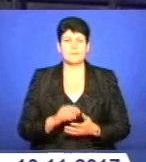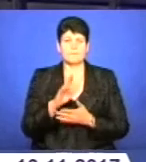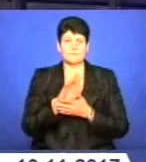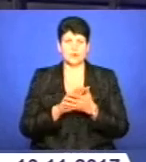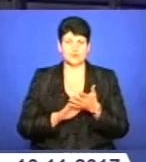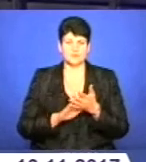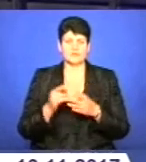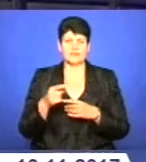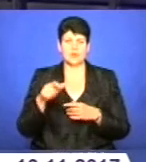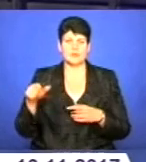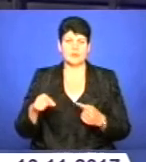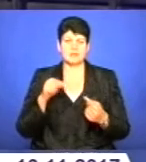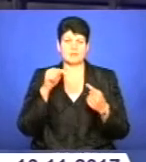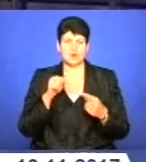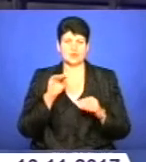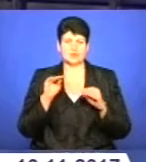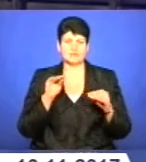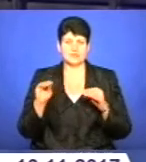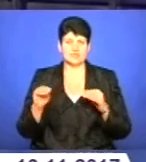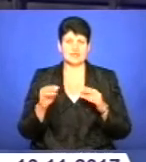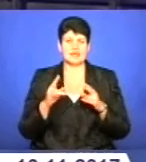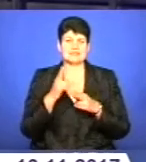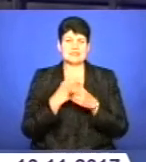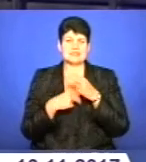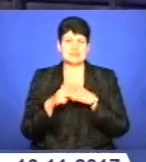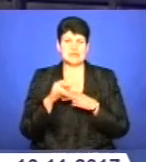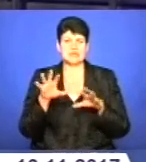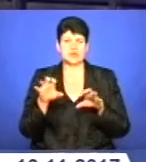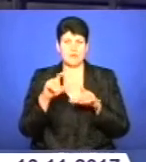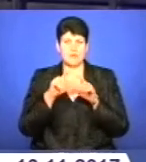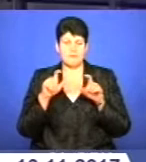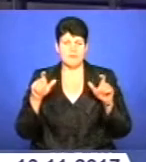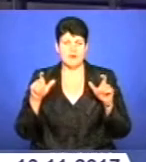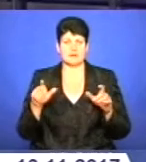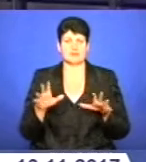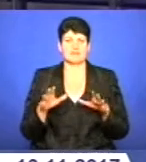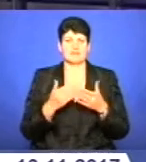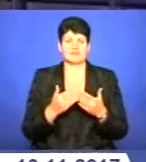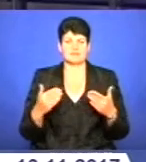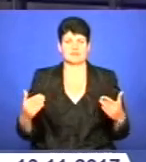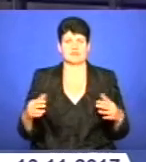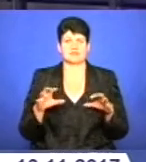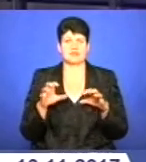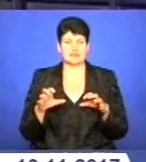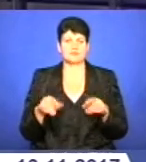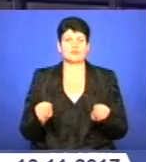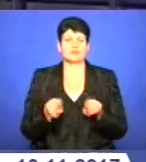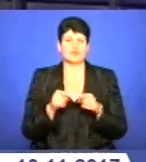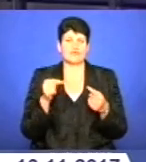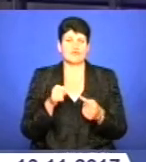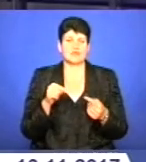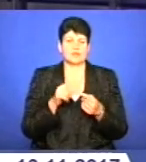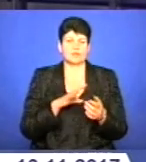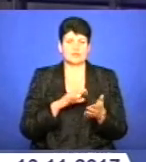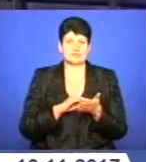Продовжуємо. Тернополяни проти розміщення пересувних цирків, зоопарків, звіринців та виставок із тваринами. Відповідна петиція з'явилася на